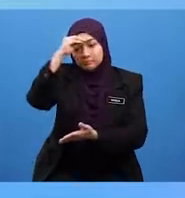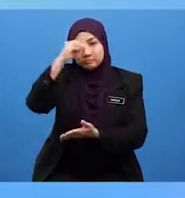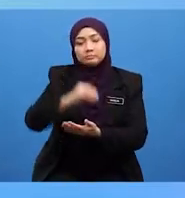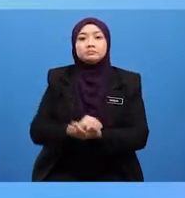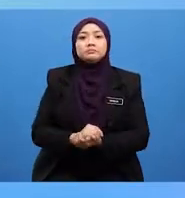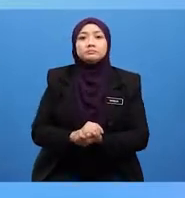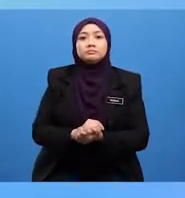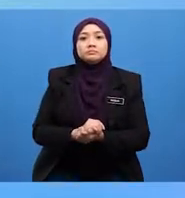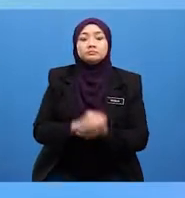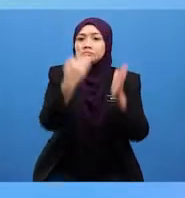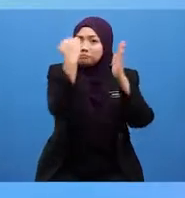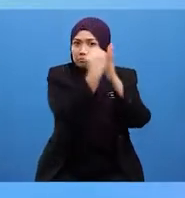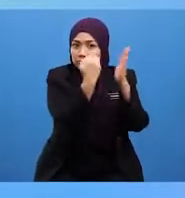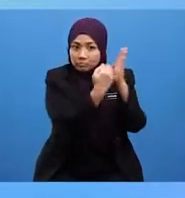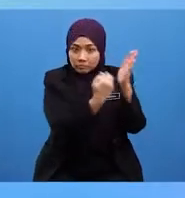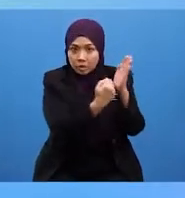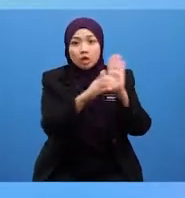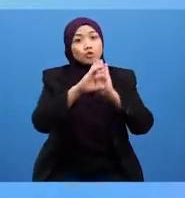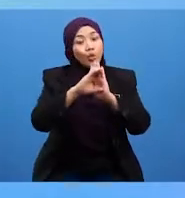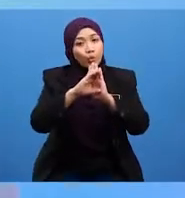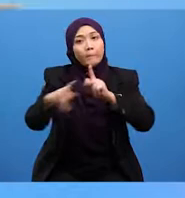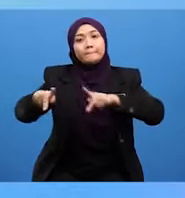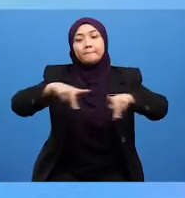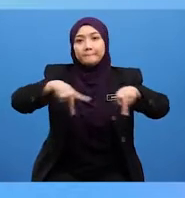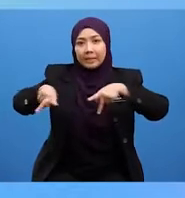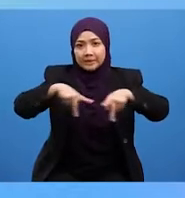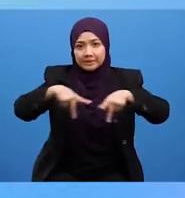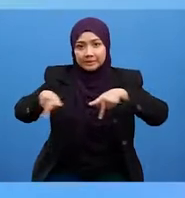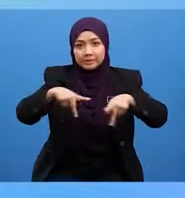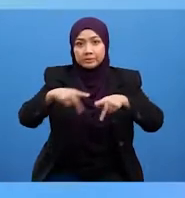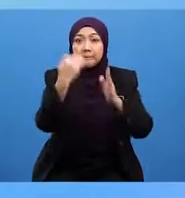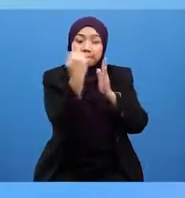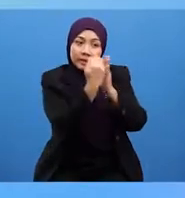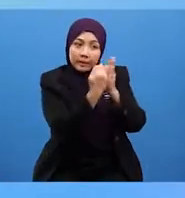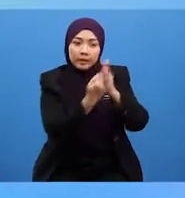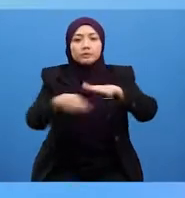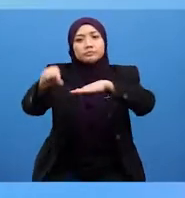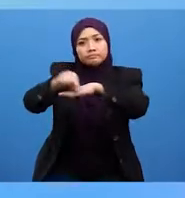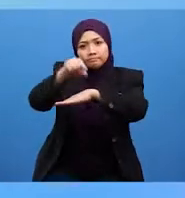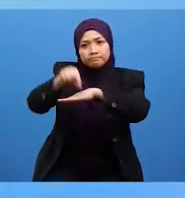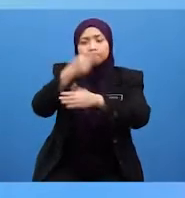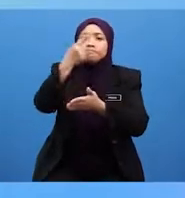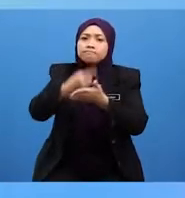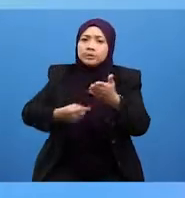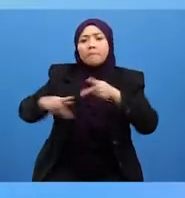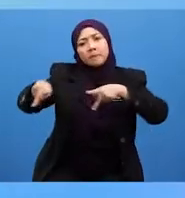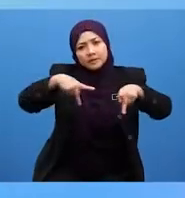dapat menyenaraikan contoh plastik, menyenaraikan kegunaan